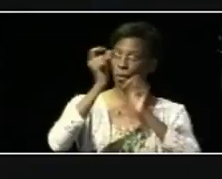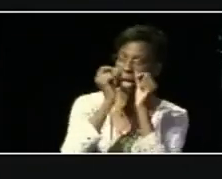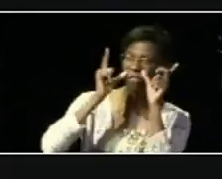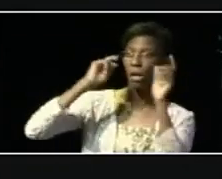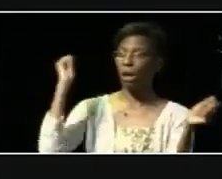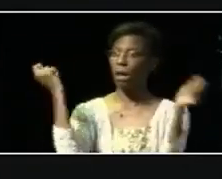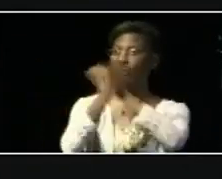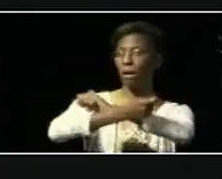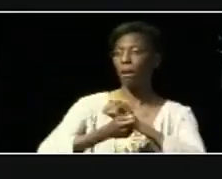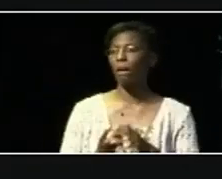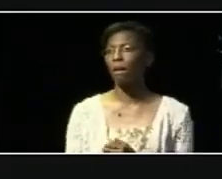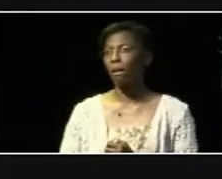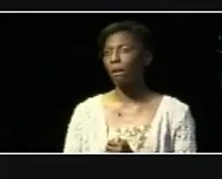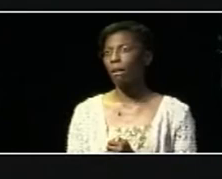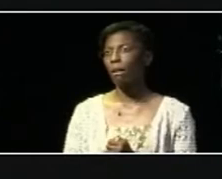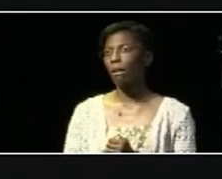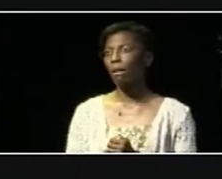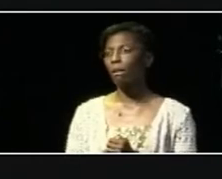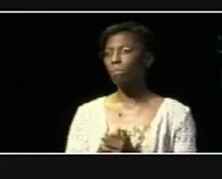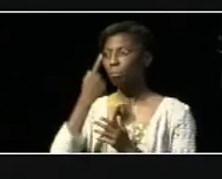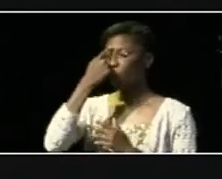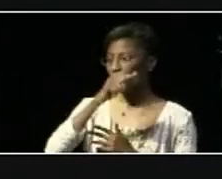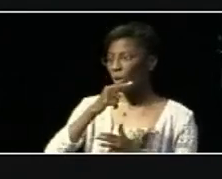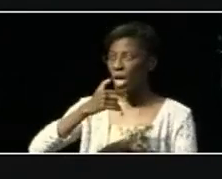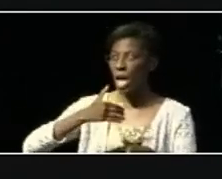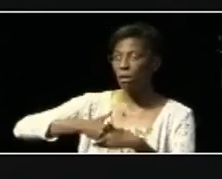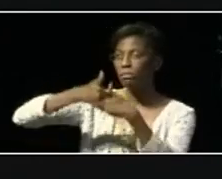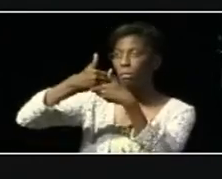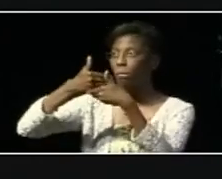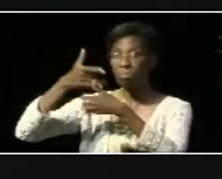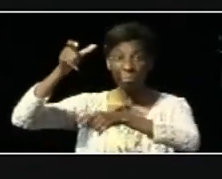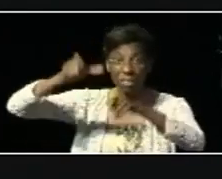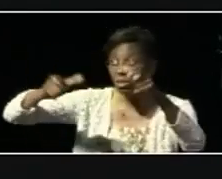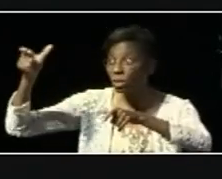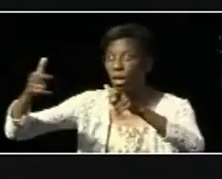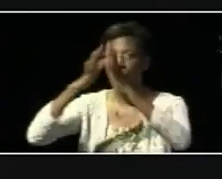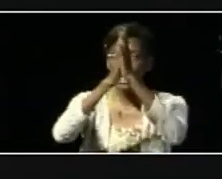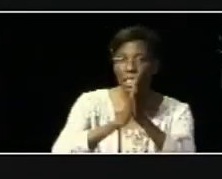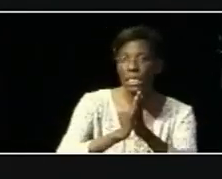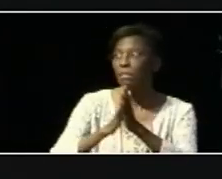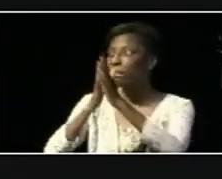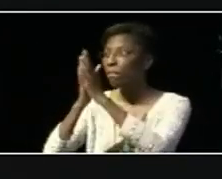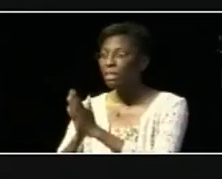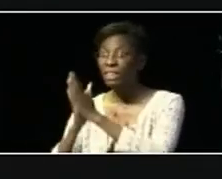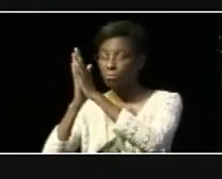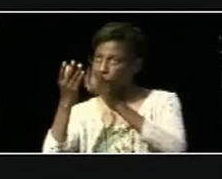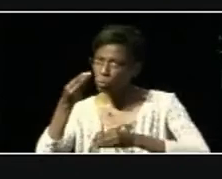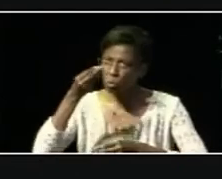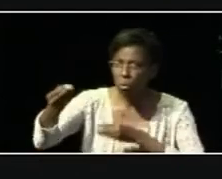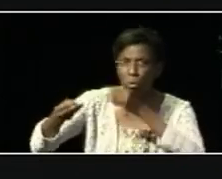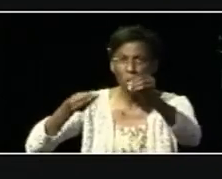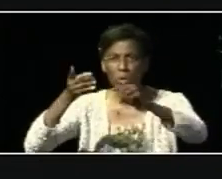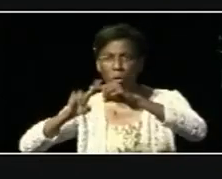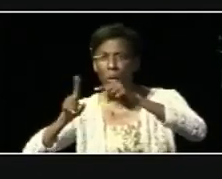resources that will help them grow in the Lord. Pour aider notre peuple, nos églises, à trouver, en leur fournissant des ressources, ou à trouver